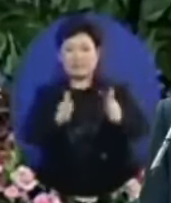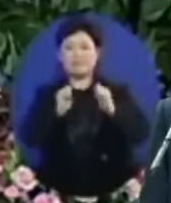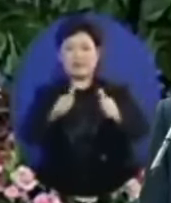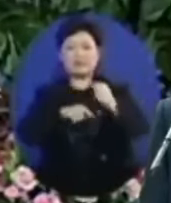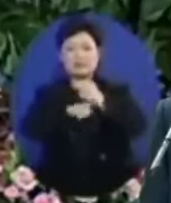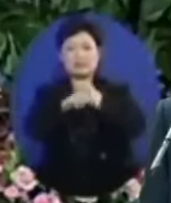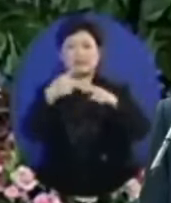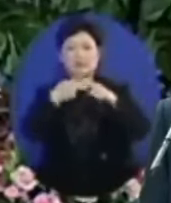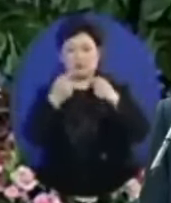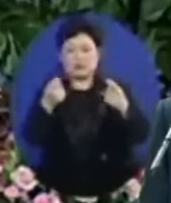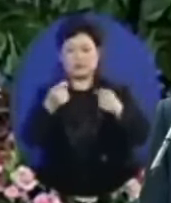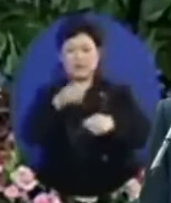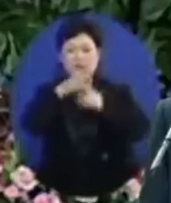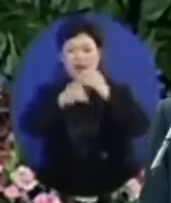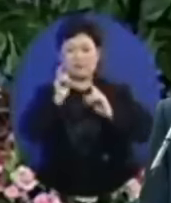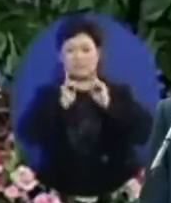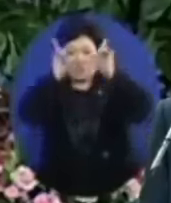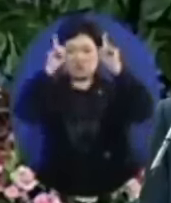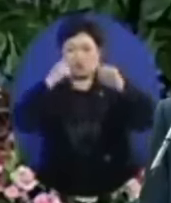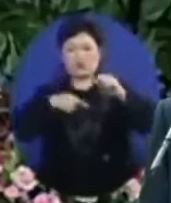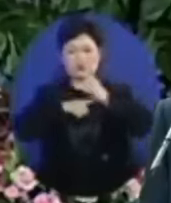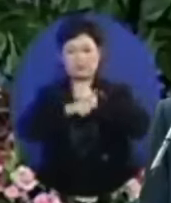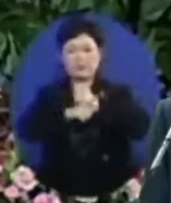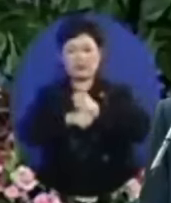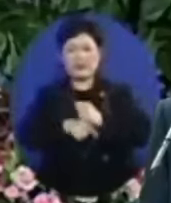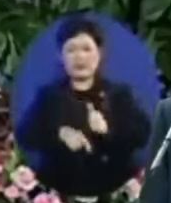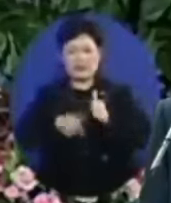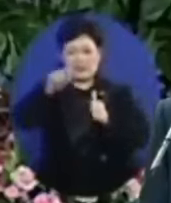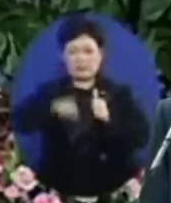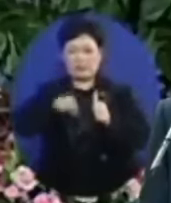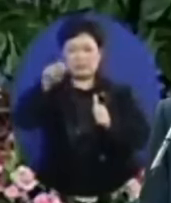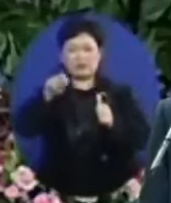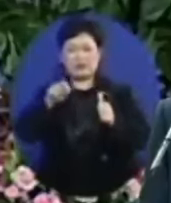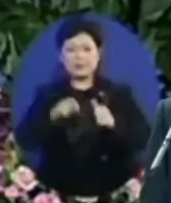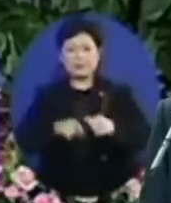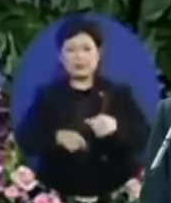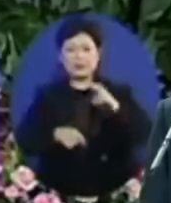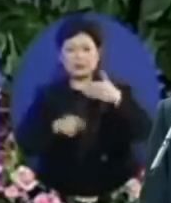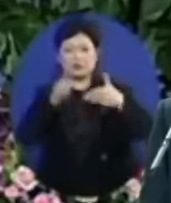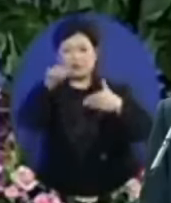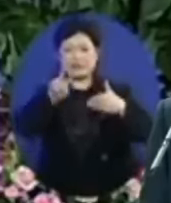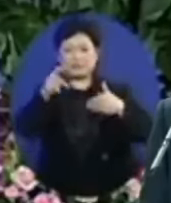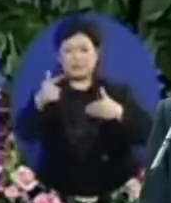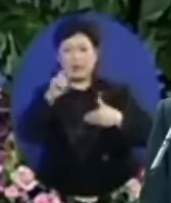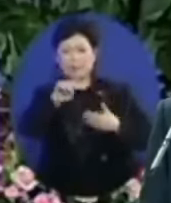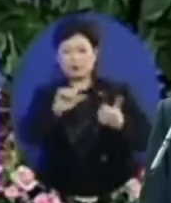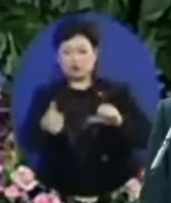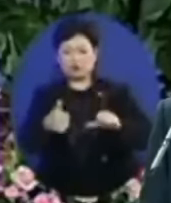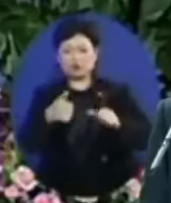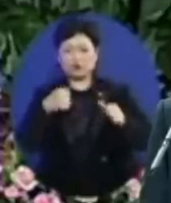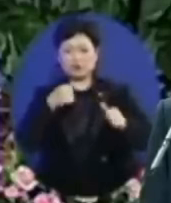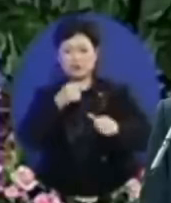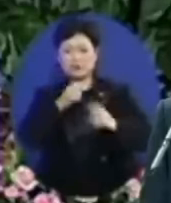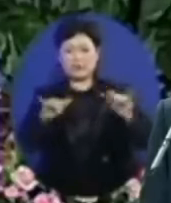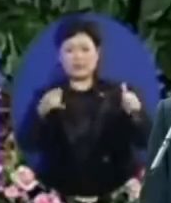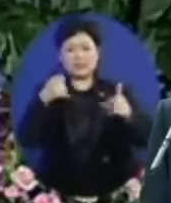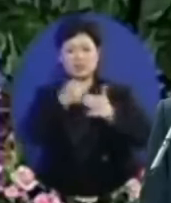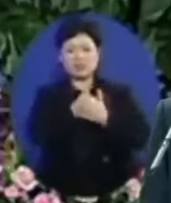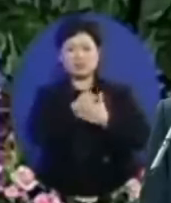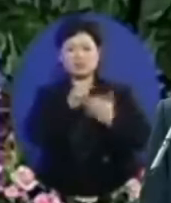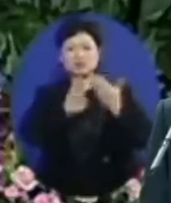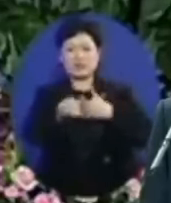것입니다. 하나님의 진노를 말한 것입니다. 히브리서 9장 27절에 한 번 죽는 것은 사람에게 정해진 것이요 그 외에는 심판이